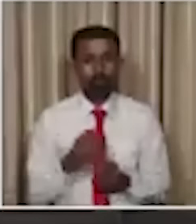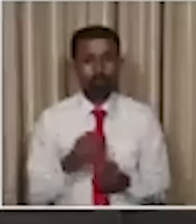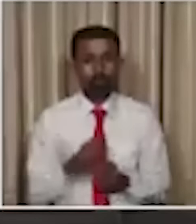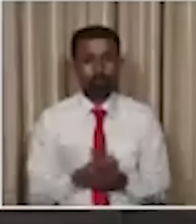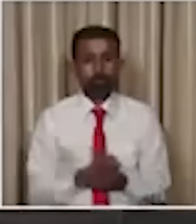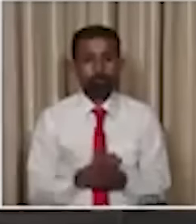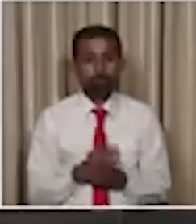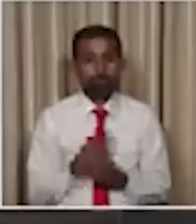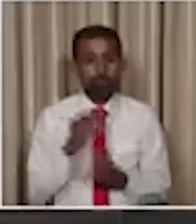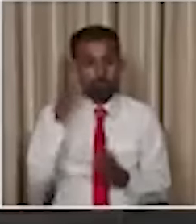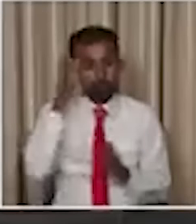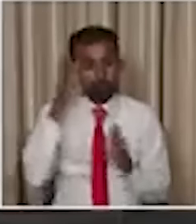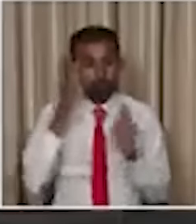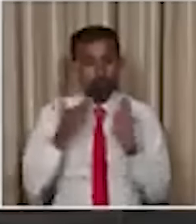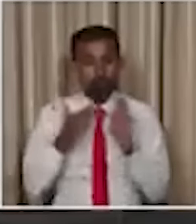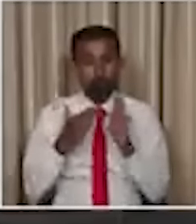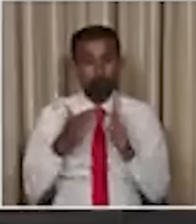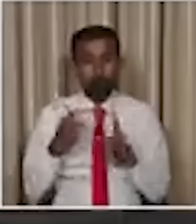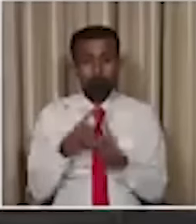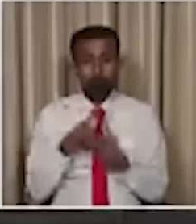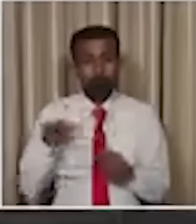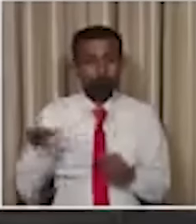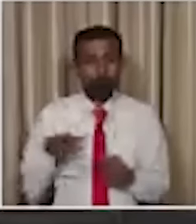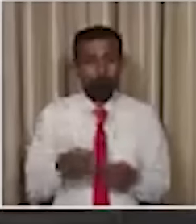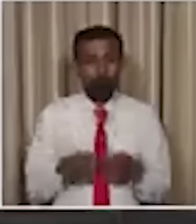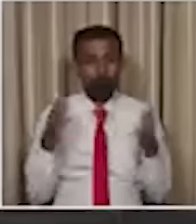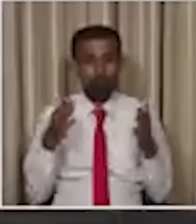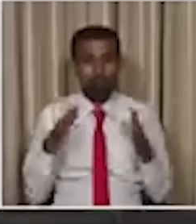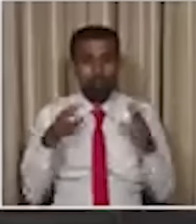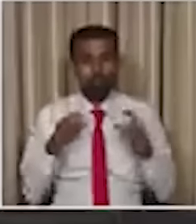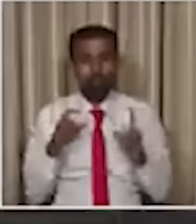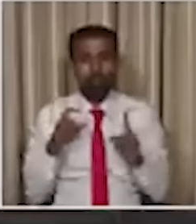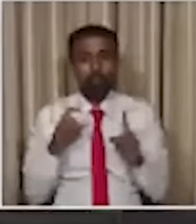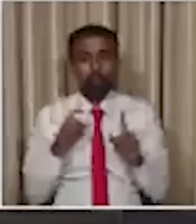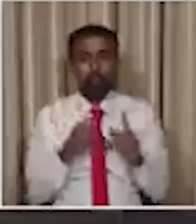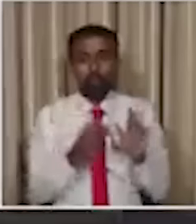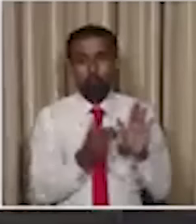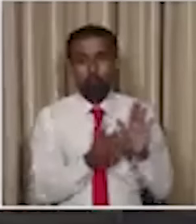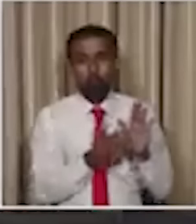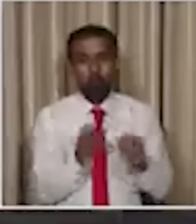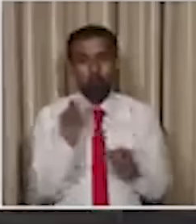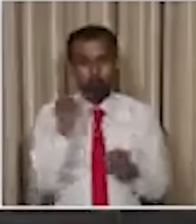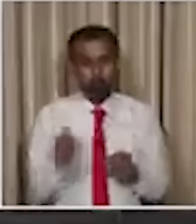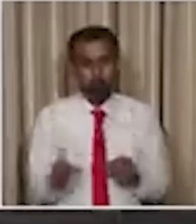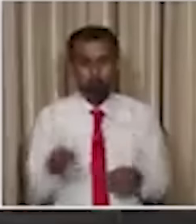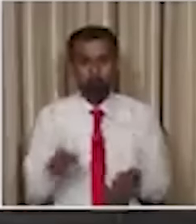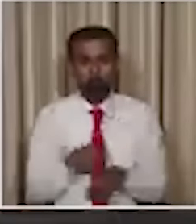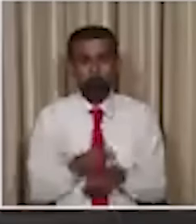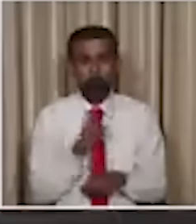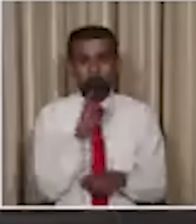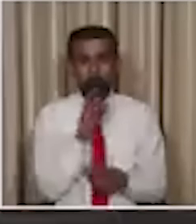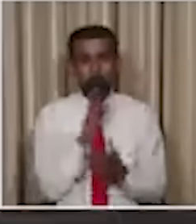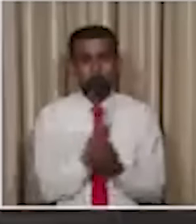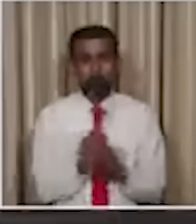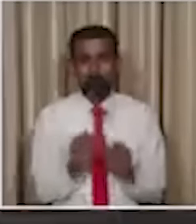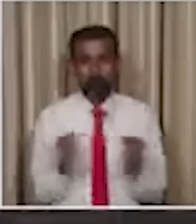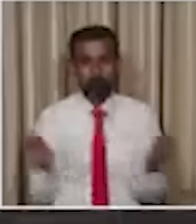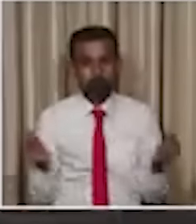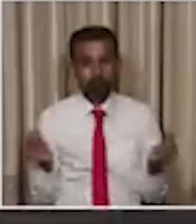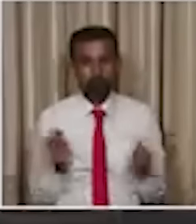වූ එම නිවසේ හිමිකරු වන ව්‍යාපාරික මොහොමඩ් යූසුෆ් මොහොමඩ් ඉබ්‍රාහිම් අනායට මේ වනතෙක් නඩු පැවරීමක් සිදු කර